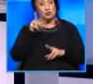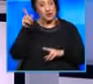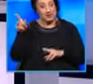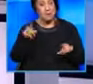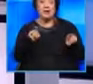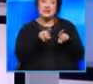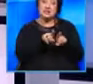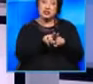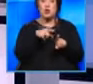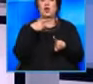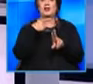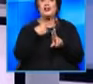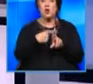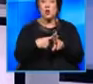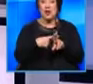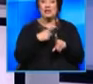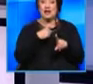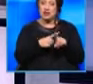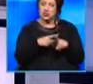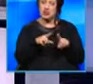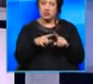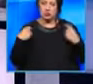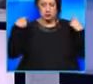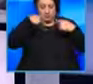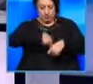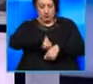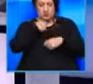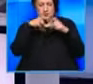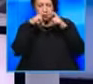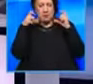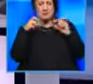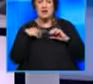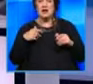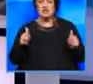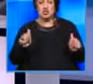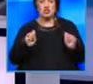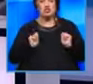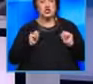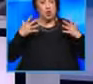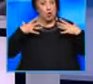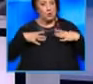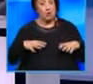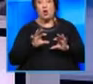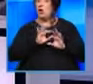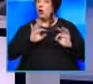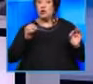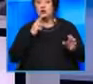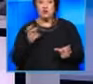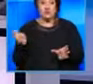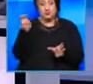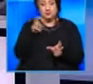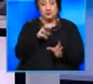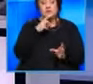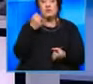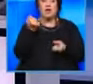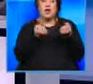Хаджийска, която пък също е в защитно облекло вече и в пълна готовност да тръгне с мобилните секции, които ще посетят